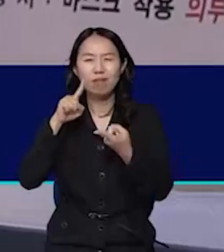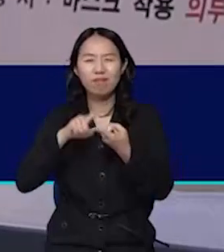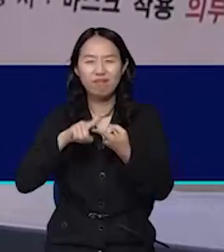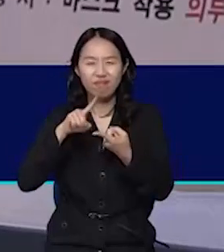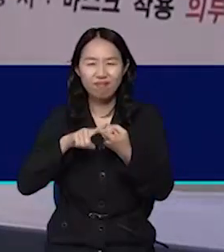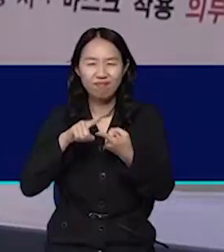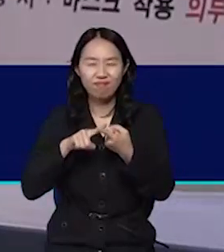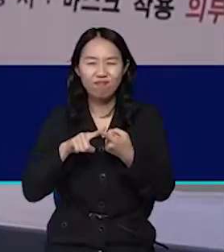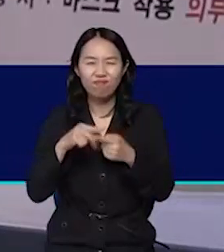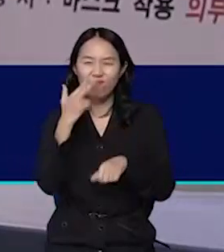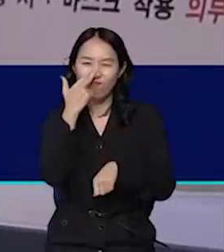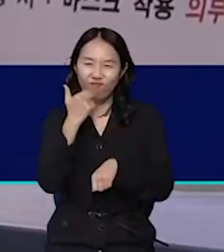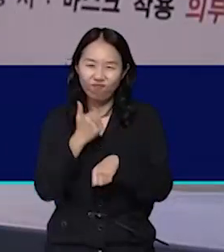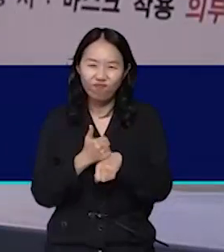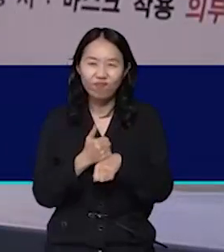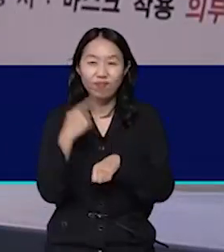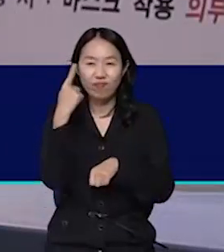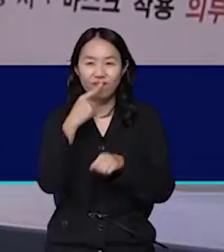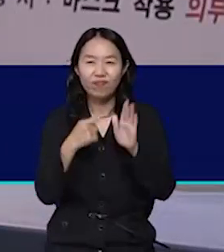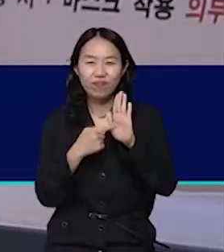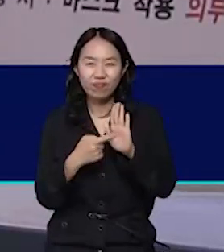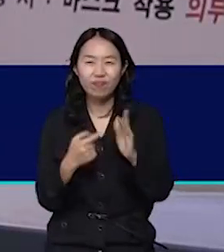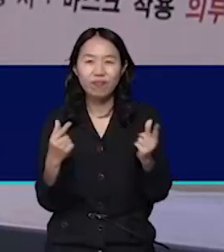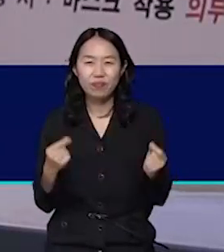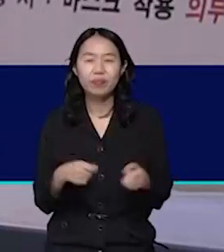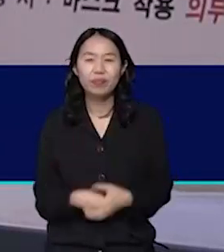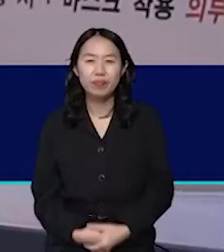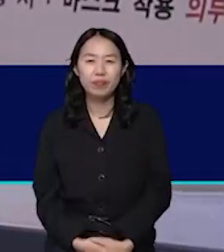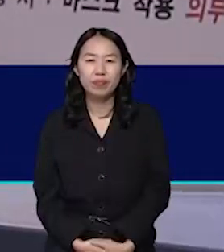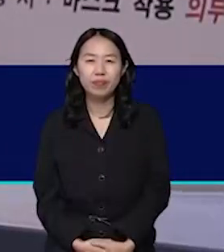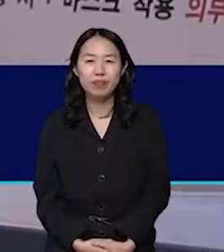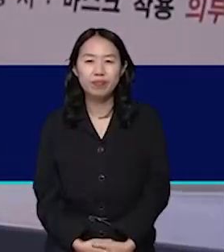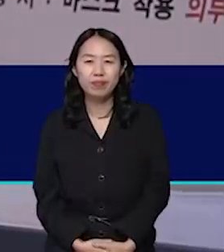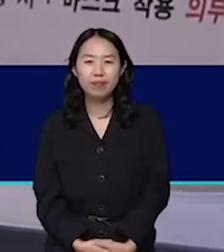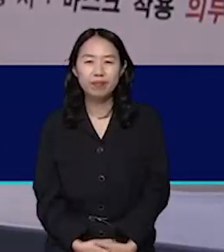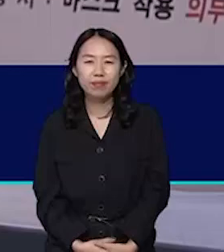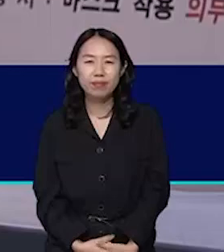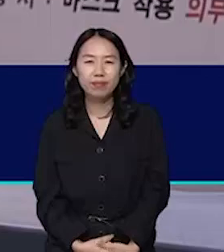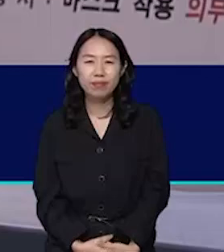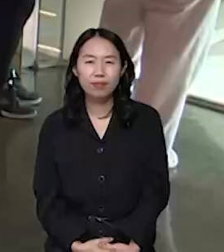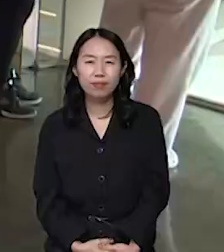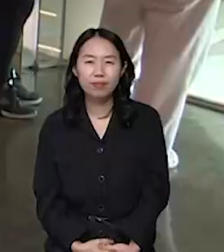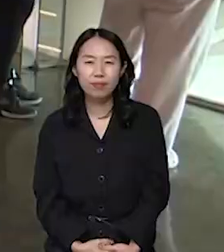마스크 착용이 더 익숙하다는 반응입니다. 조윤정 기자입니다.